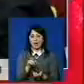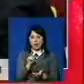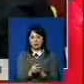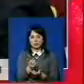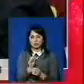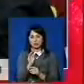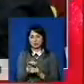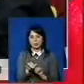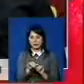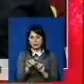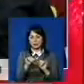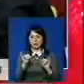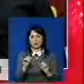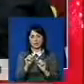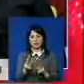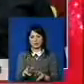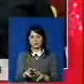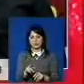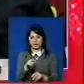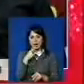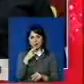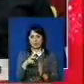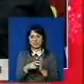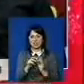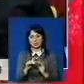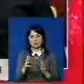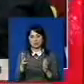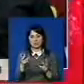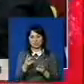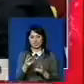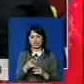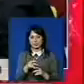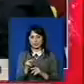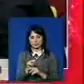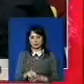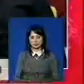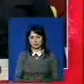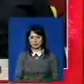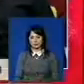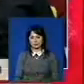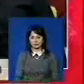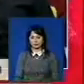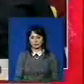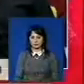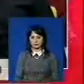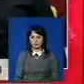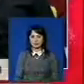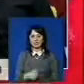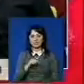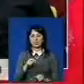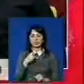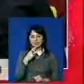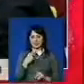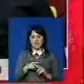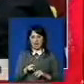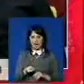იმისთვის, რომ კიდევ რამდენიმე გაიხსნას, ვინაიდან როგორც თქვენ აღნიშნეთ, 800 ბავშვზე მეტი ჭირდება პალიატიური მზრუნველობა. მე შემიძლია ვთქვა, რომ